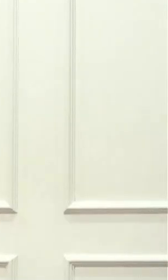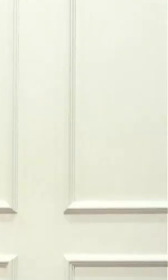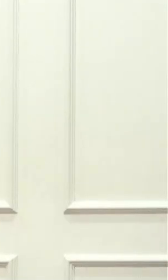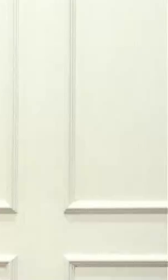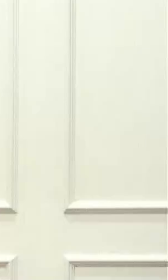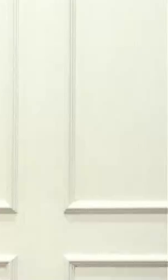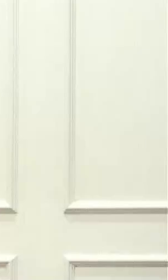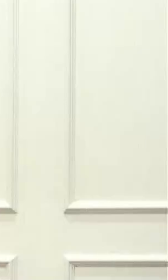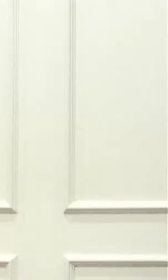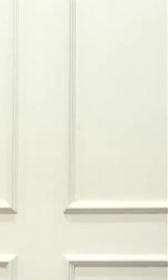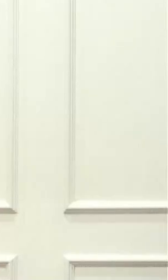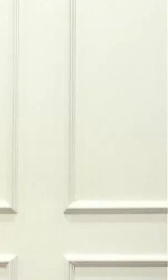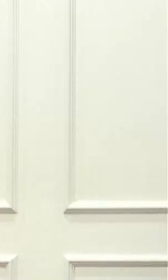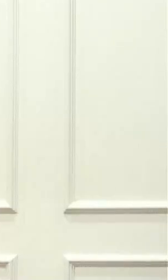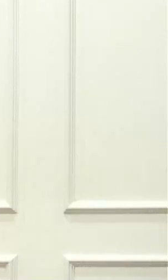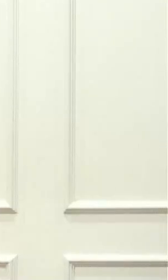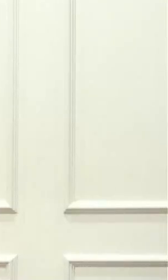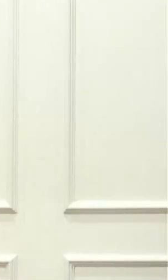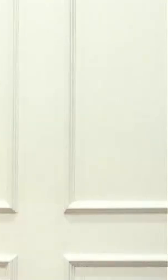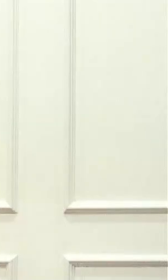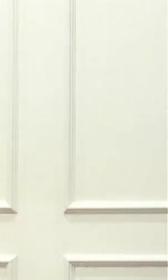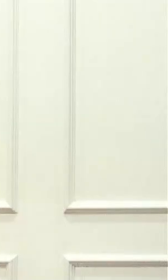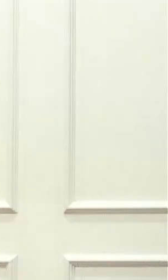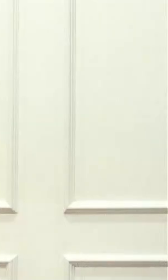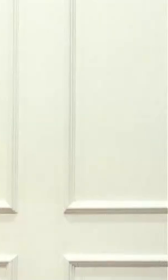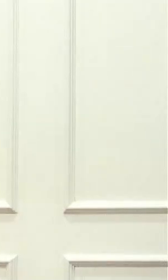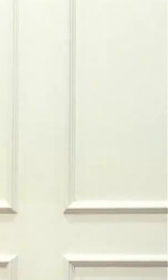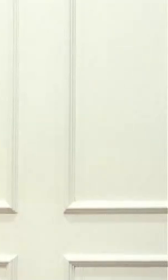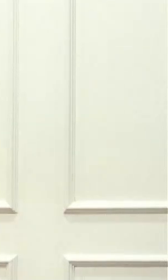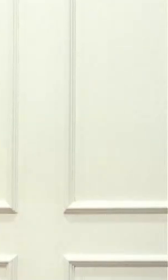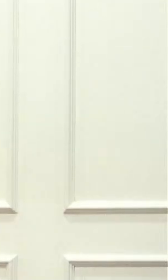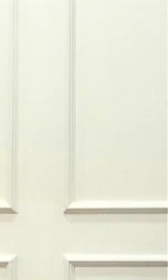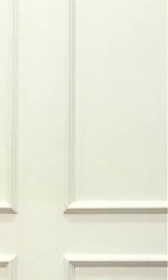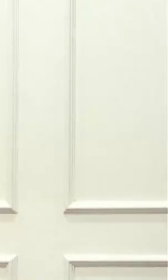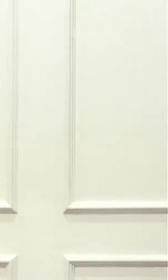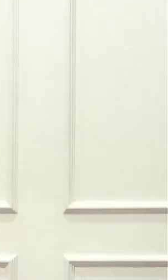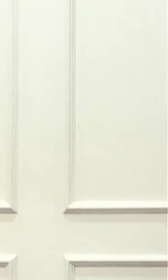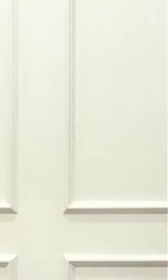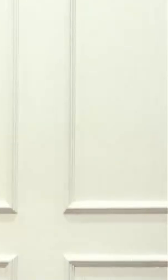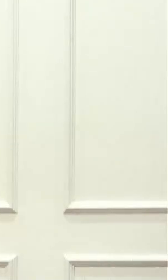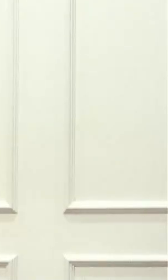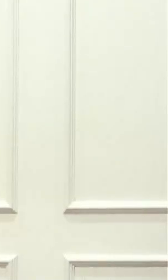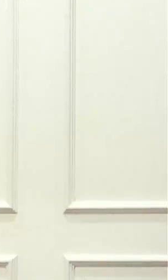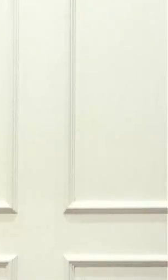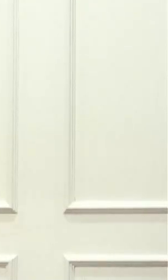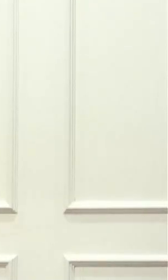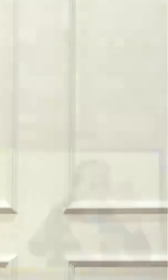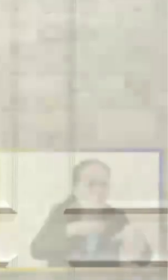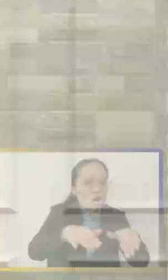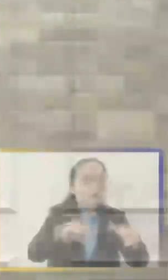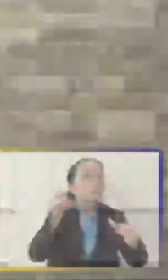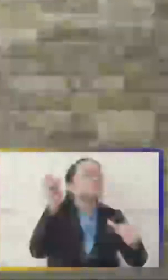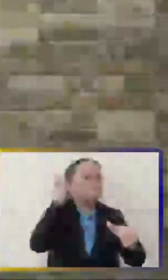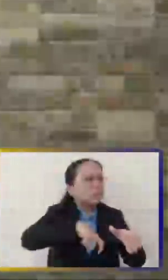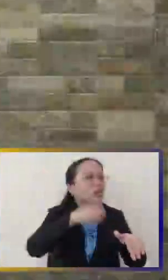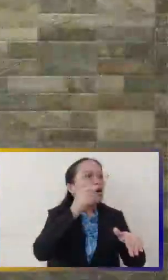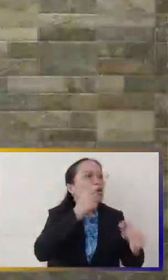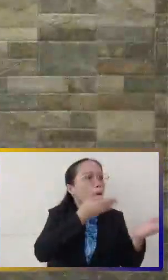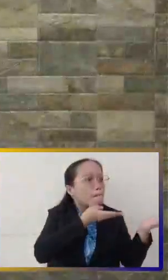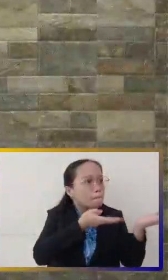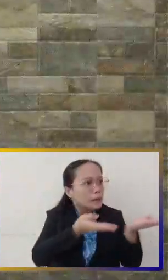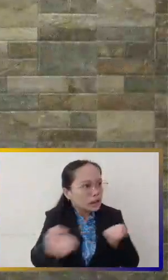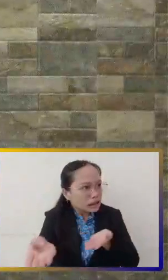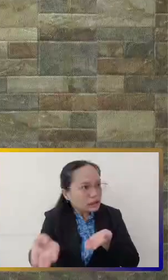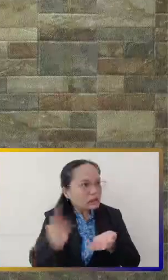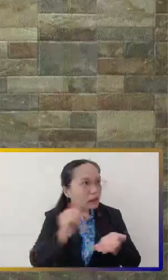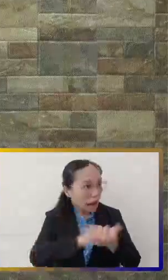way, kapatid, wherever they go, and whenever they go, whenever they walk, kapatid, nagpapahayag